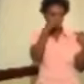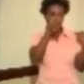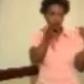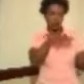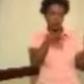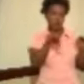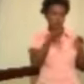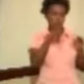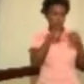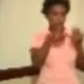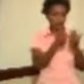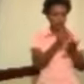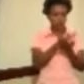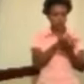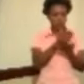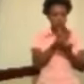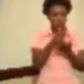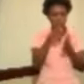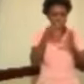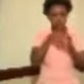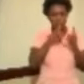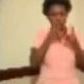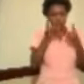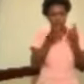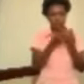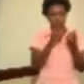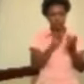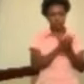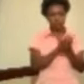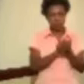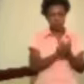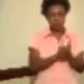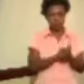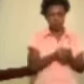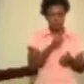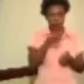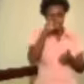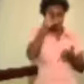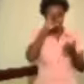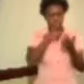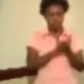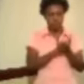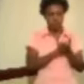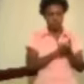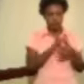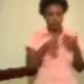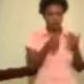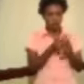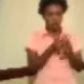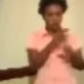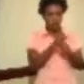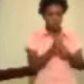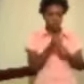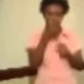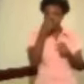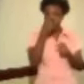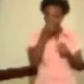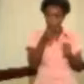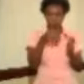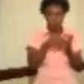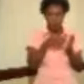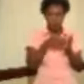serait-ce qu'au point de vue expertise professionnelle et de l'argent. Moi, je crois que son bagage est très important pour nous revoir, pour